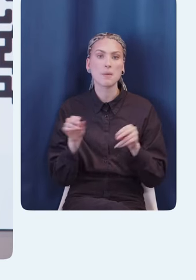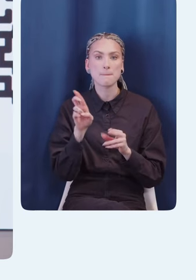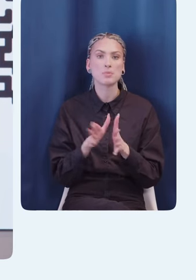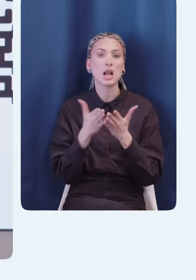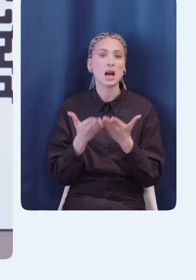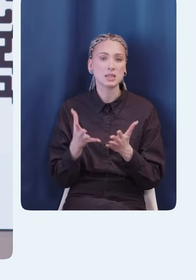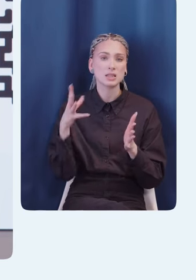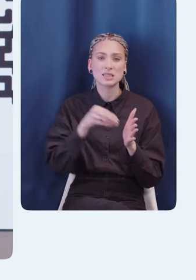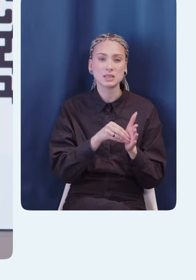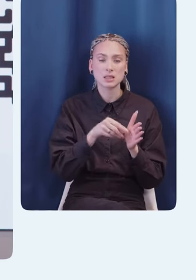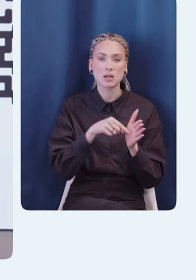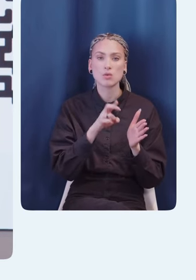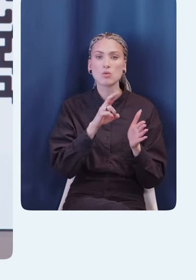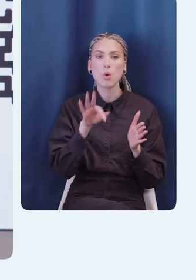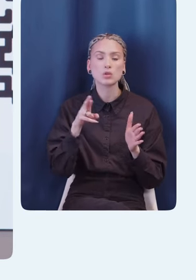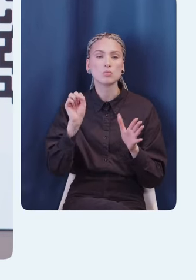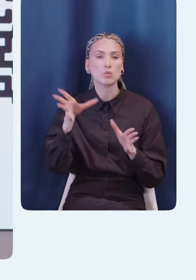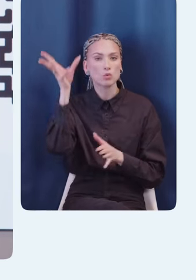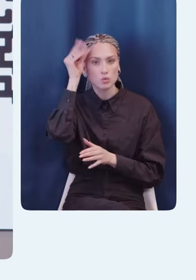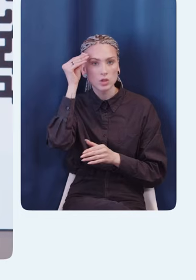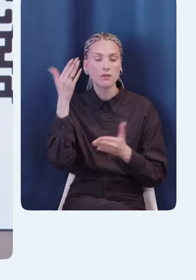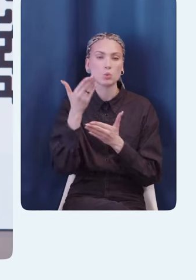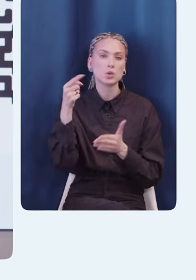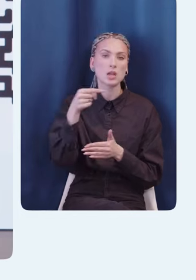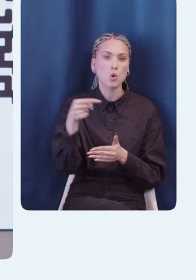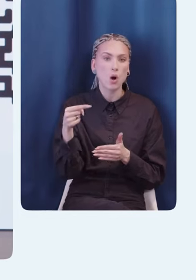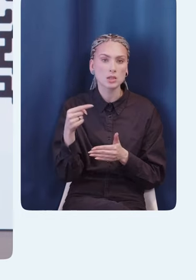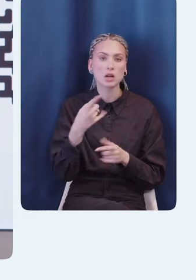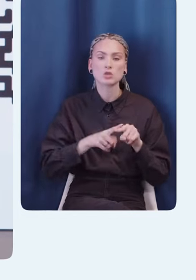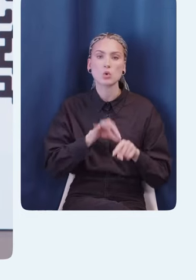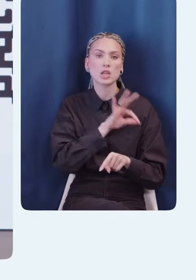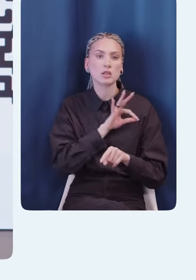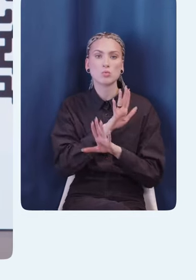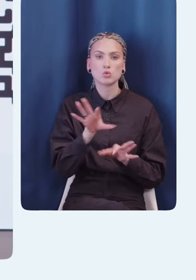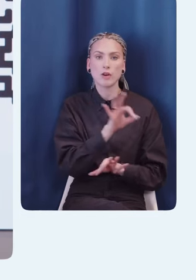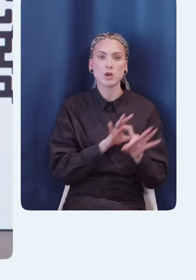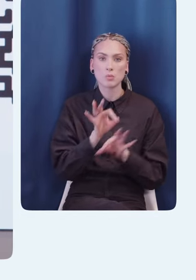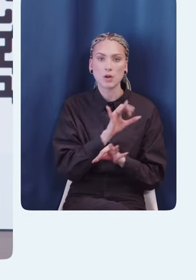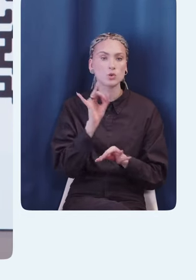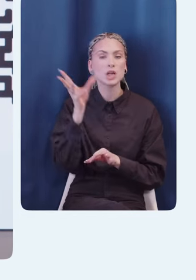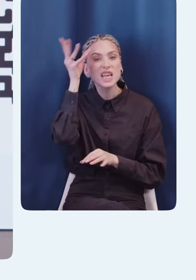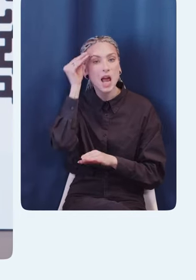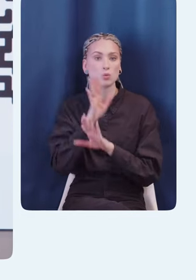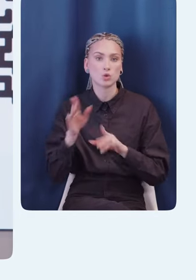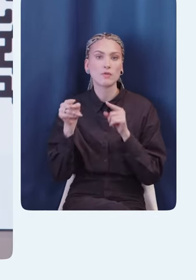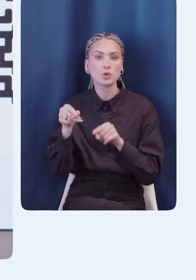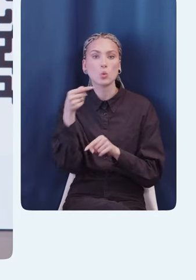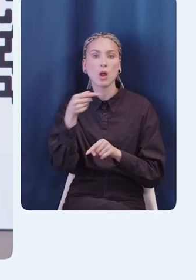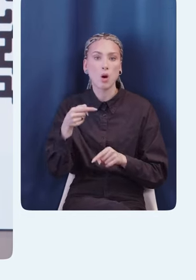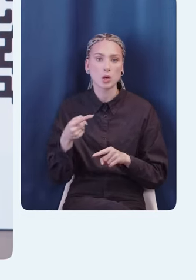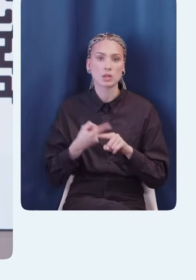они могут учитывать какие-то нюансы, которые не используются в проекте, и не учитывать те нюансы,